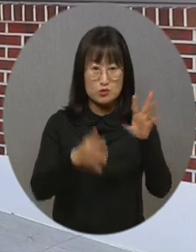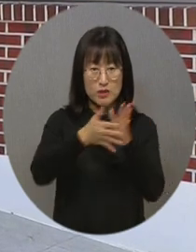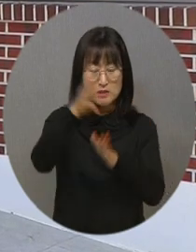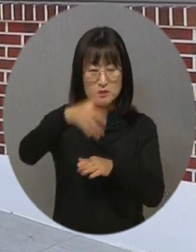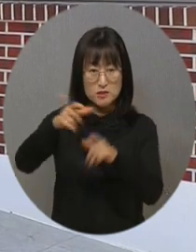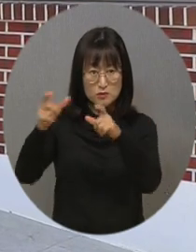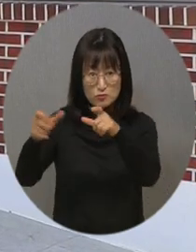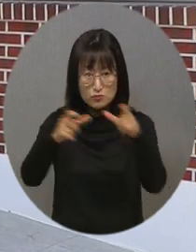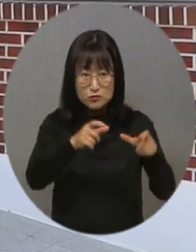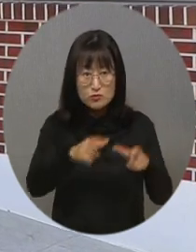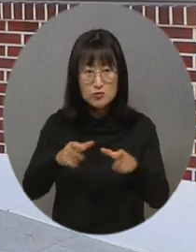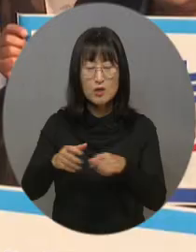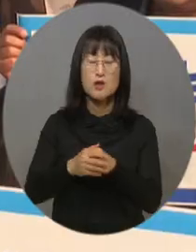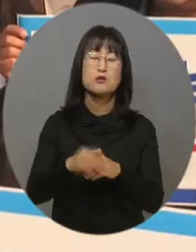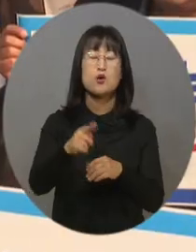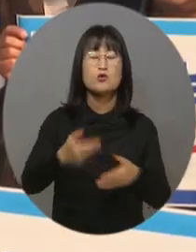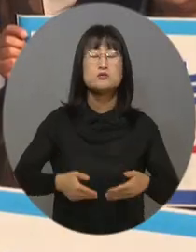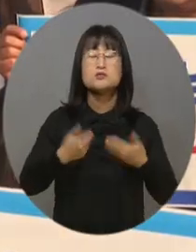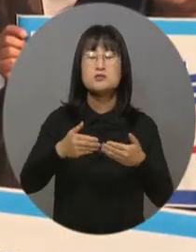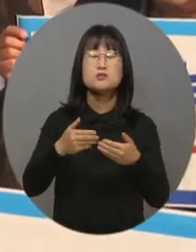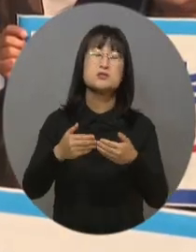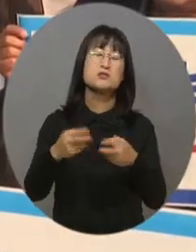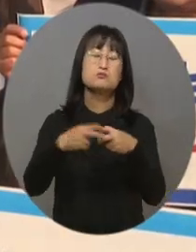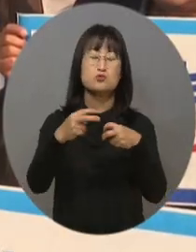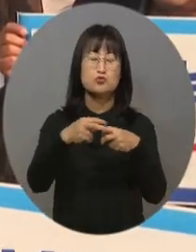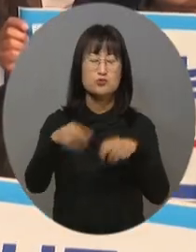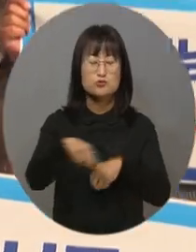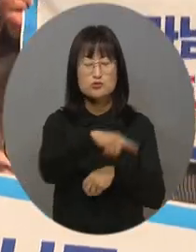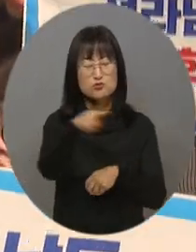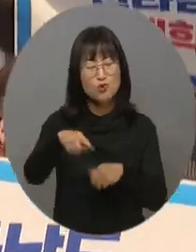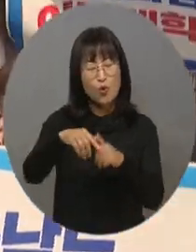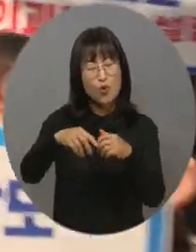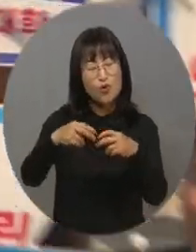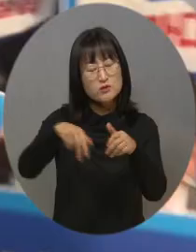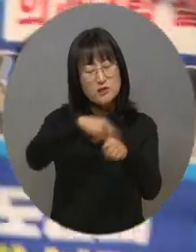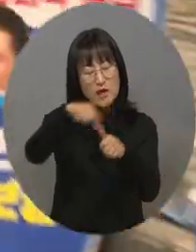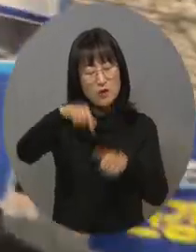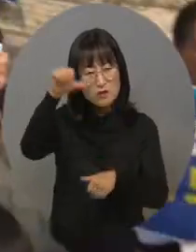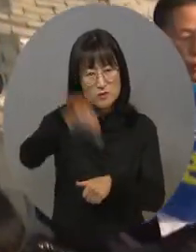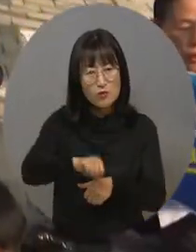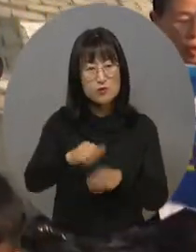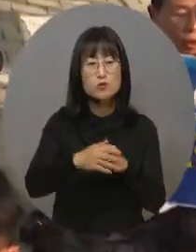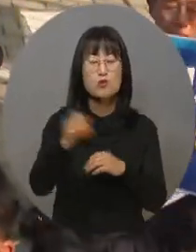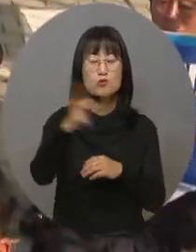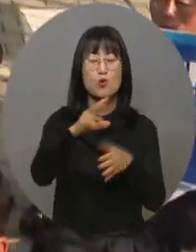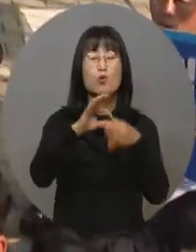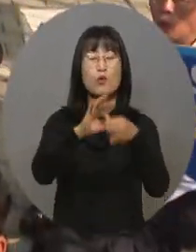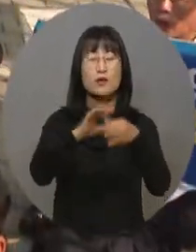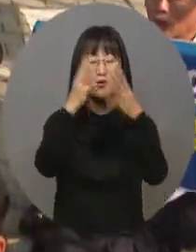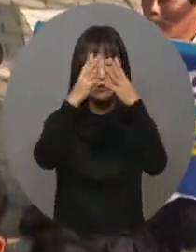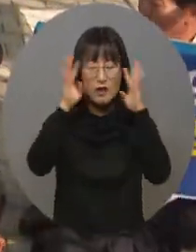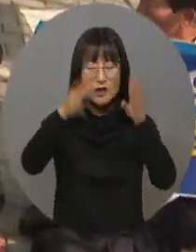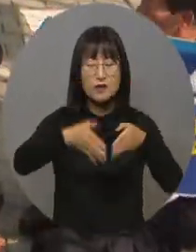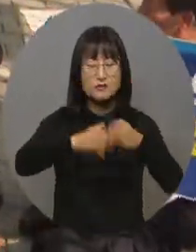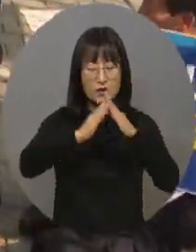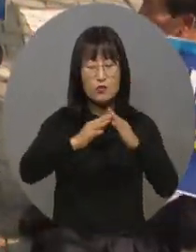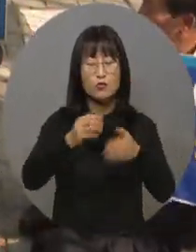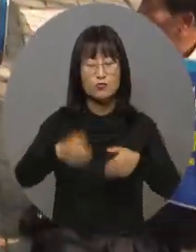시군이 응급의료취약지인 전남의 열악한 의료환경과 의과대학 신설의 필요성을